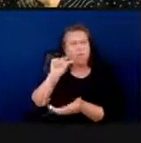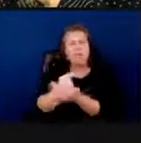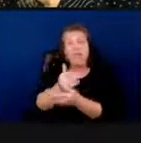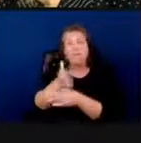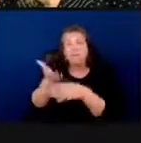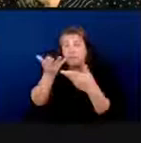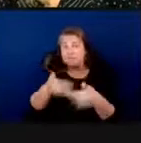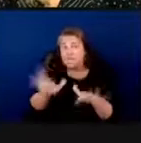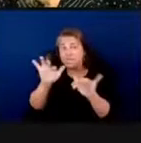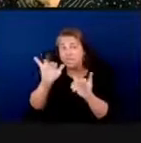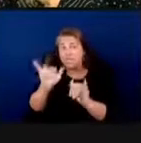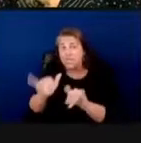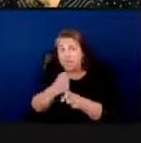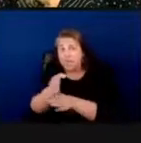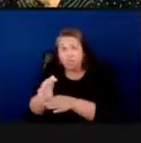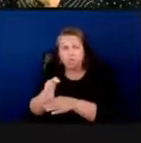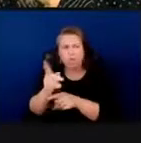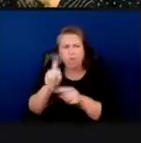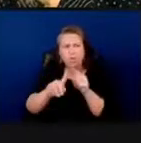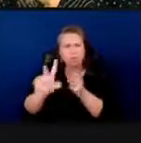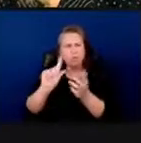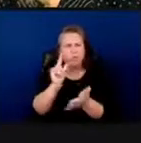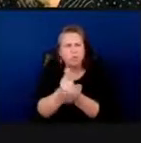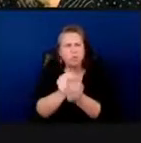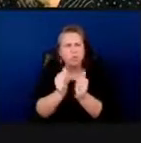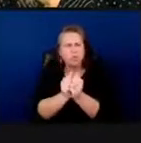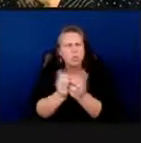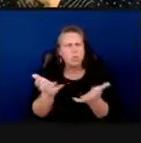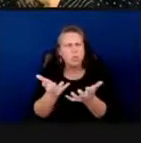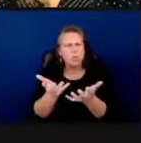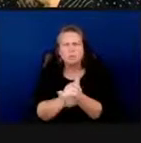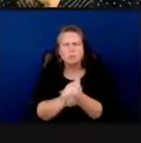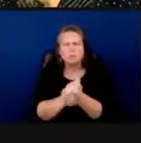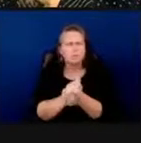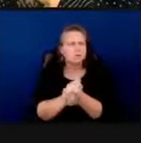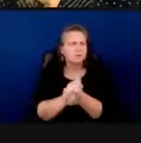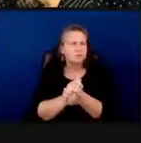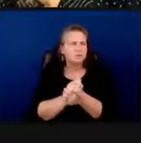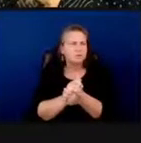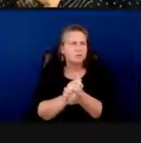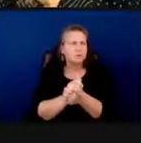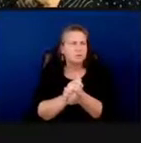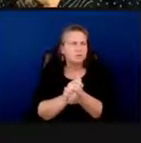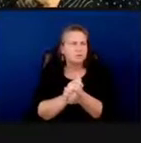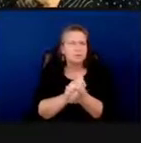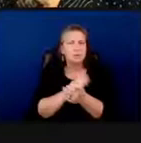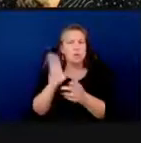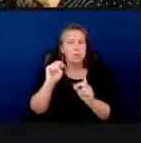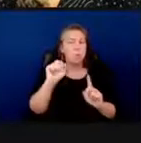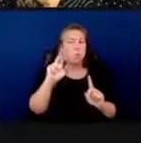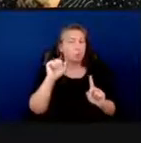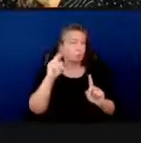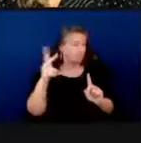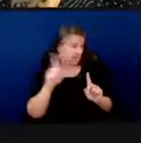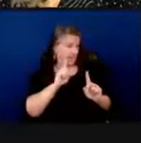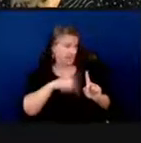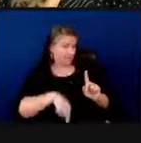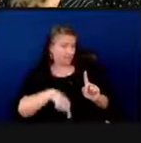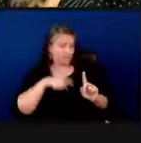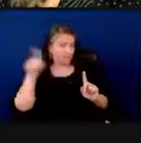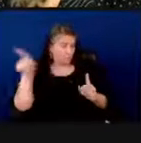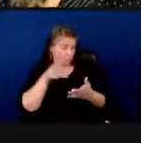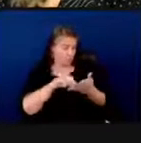Wale ambao wanaingia katika pathway katika shule za upili wanahitimu kwa mambo gani?